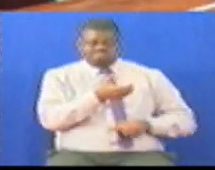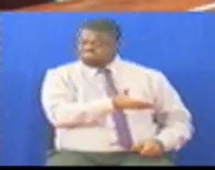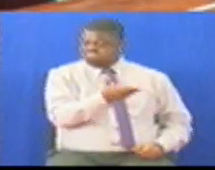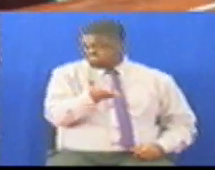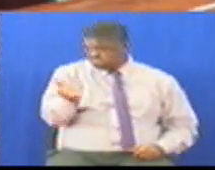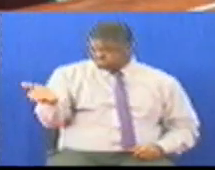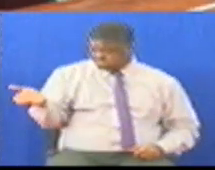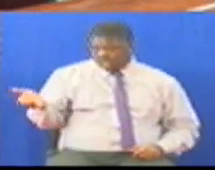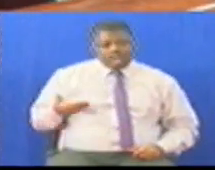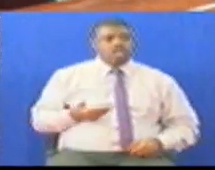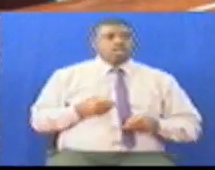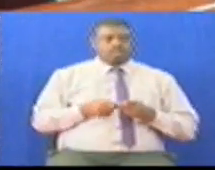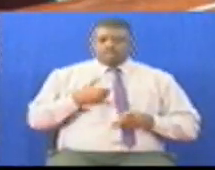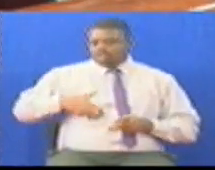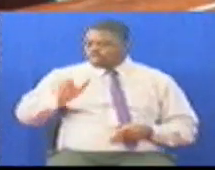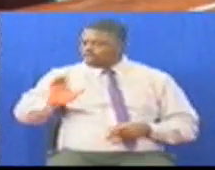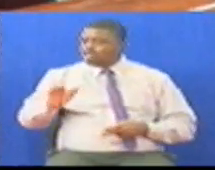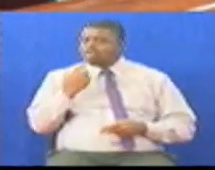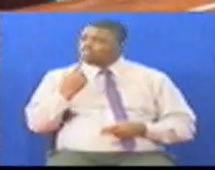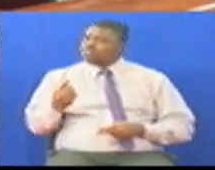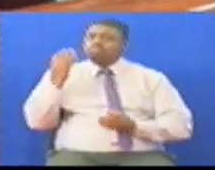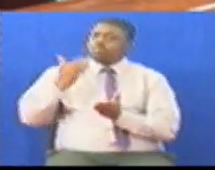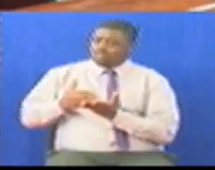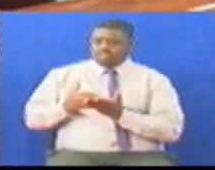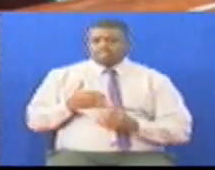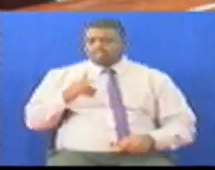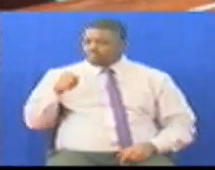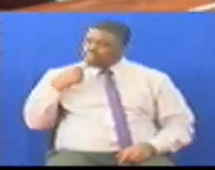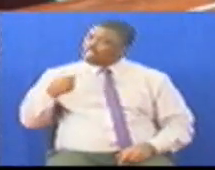wizara yake. Kwa maana kwa kusema kweli, TAMISEMI